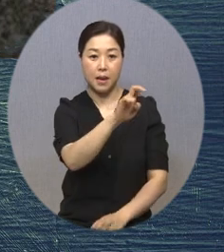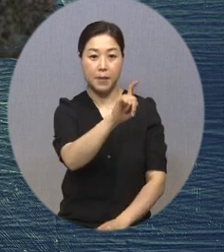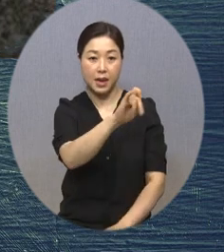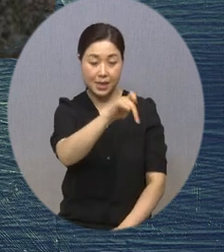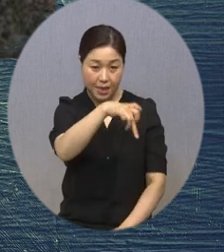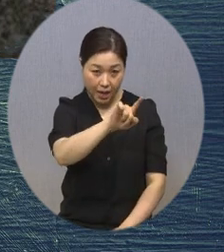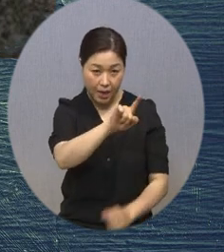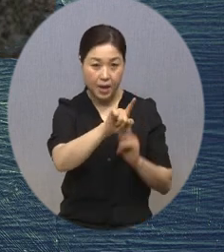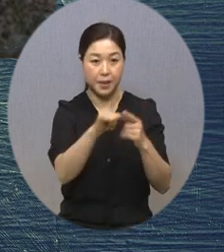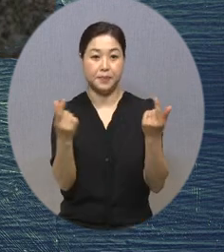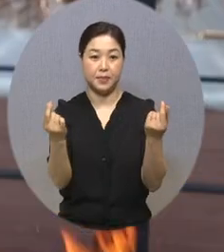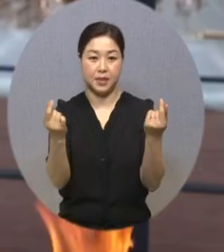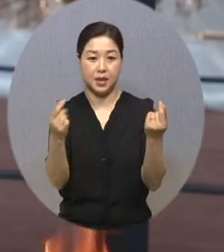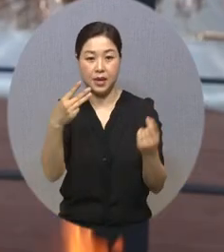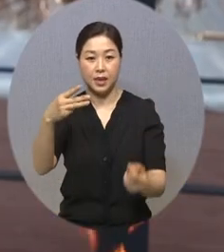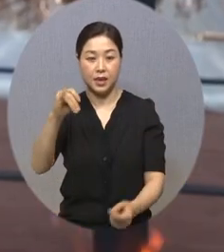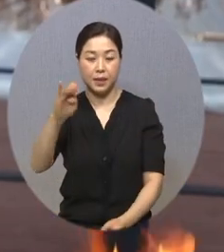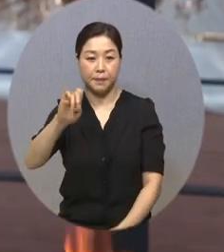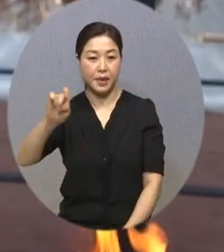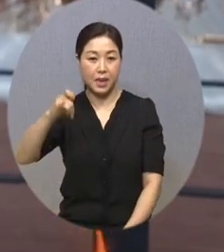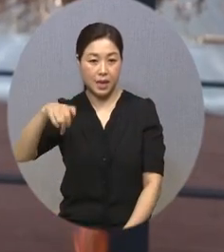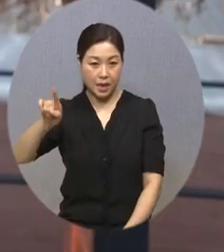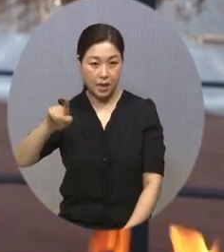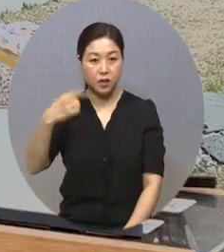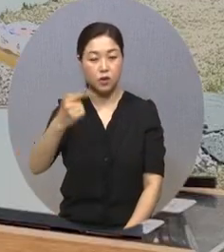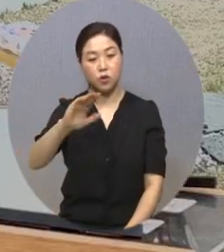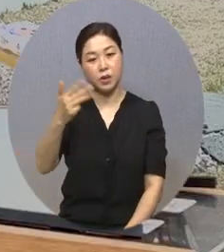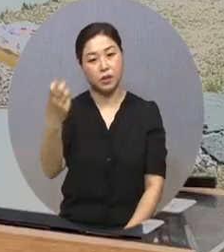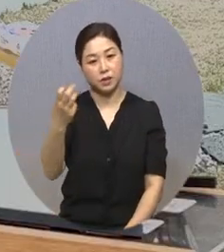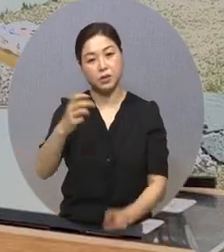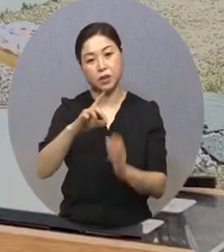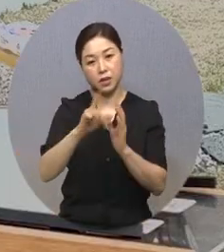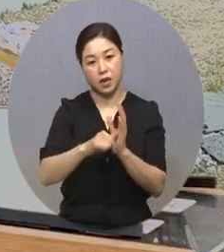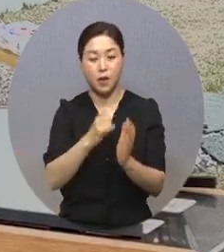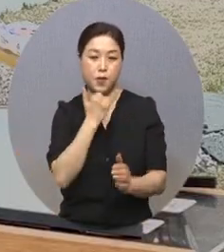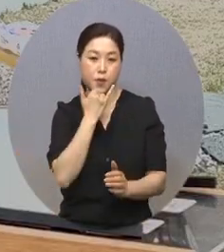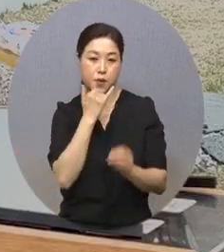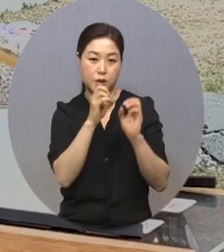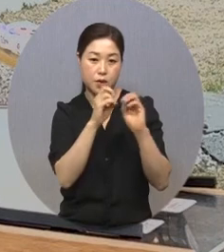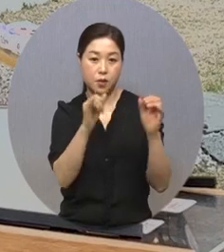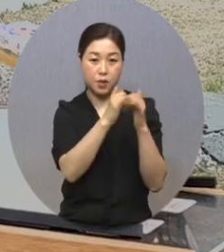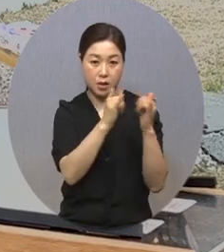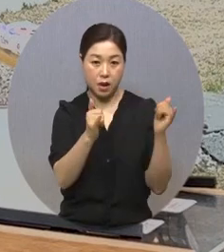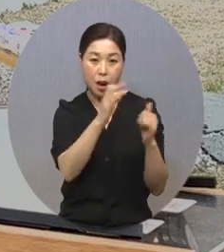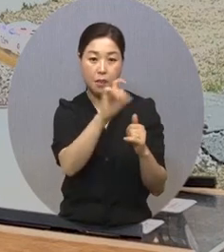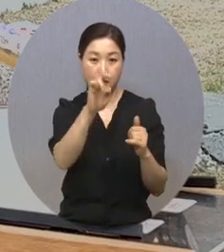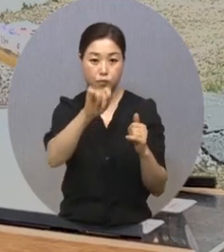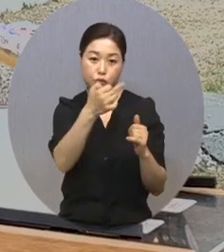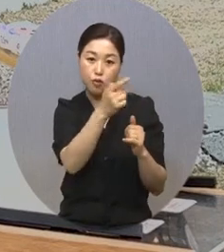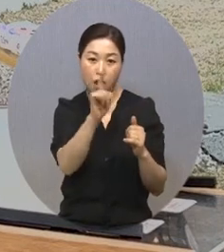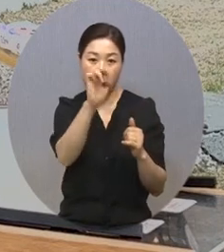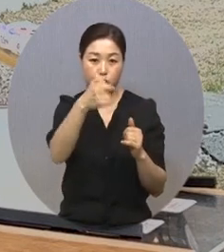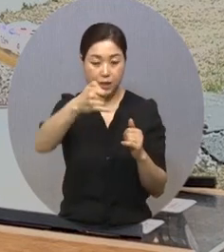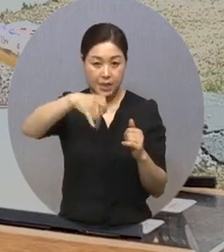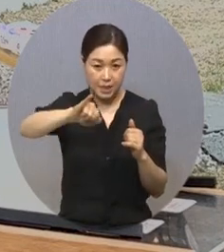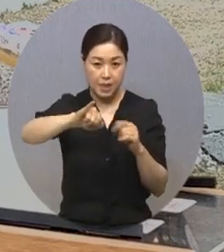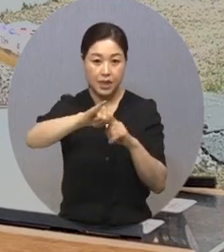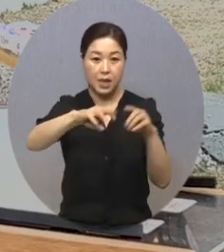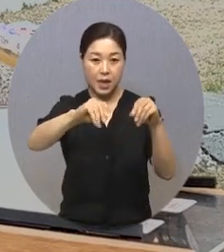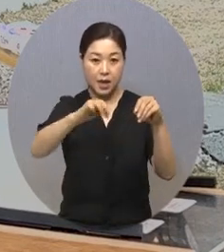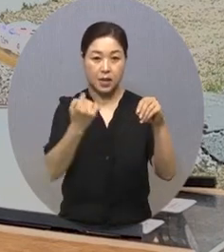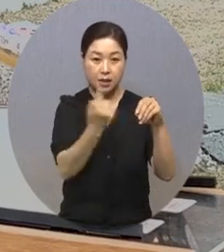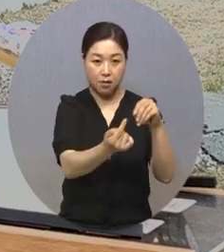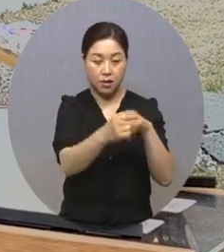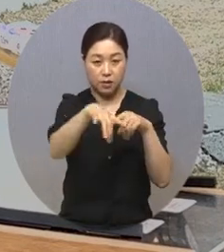존재 앞 제어 향상 530 년경 에 소개 선교사 분들이 바쁜 이틀 들어가면서 그 데이 컴 을 의식한